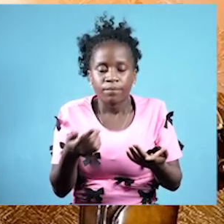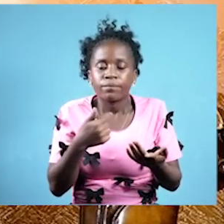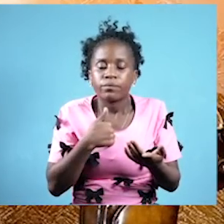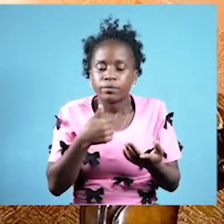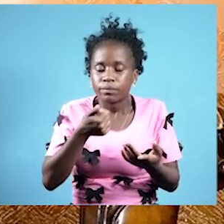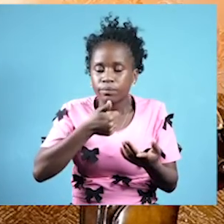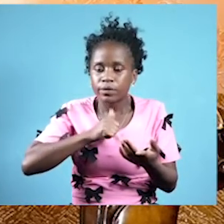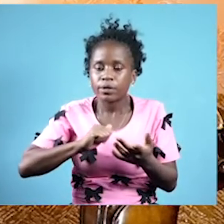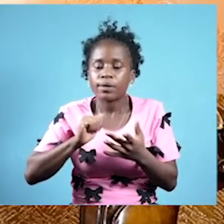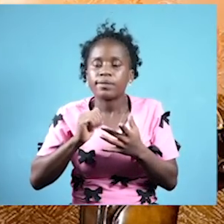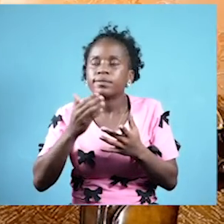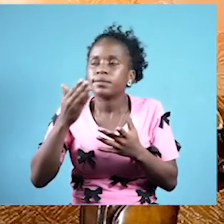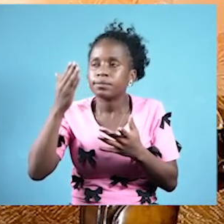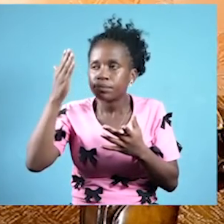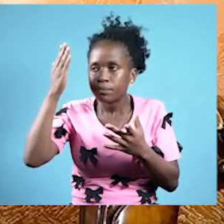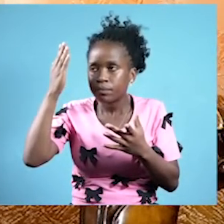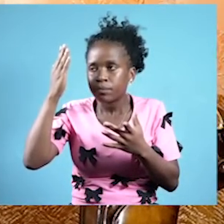mimi namshukuru